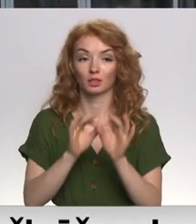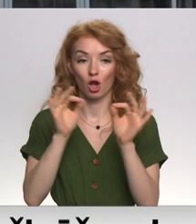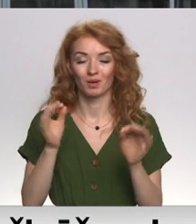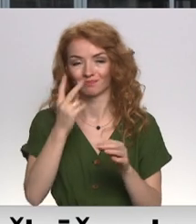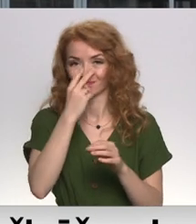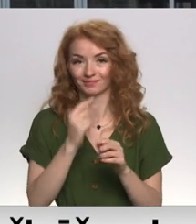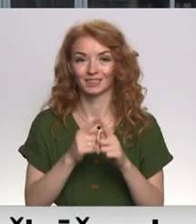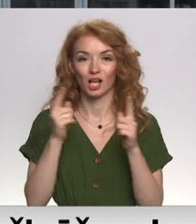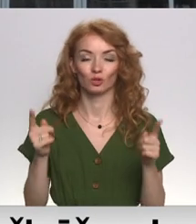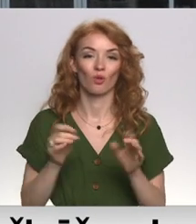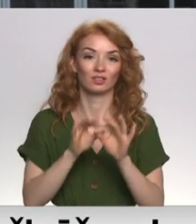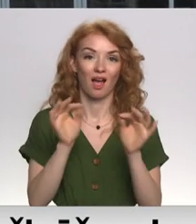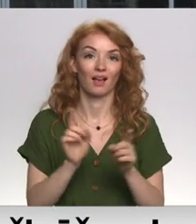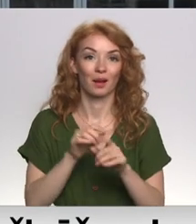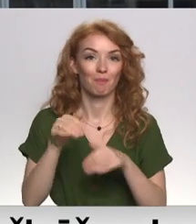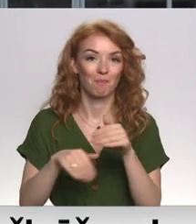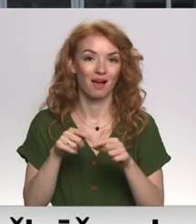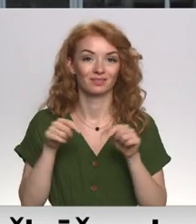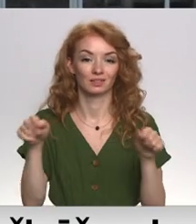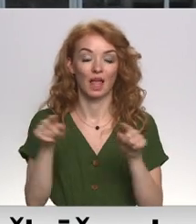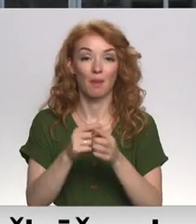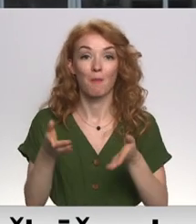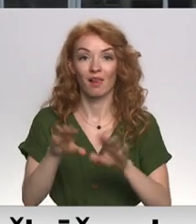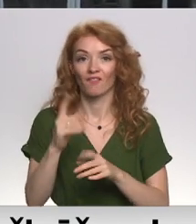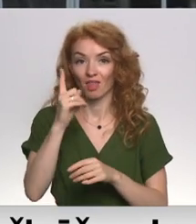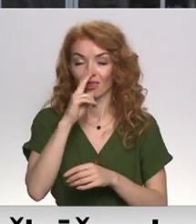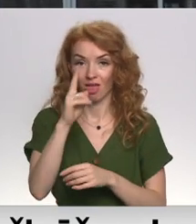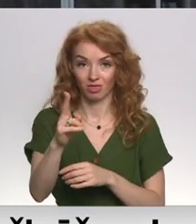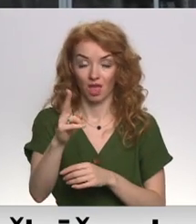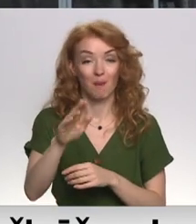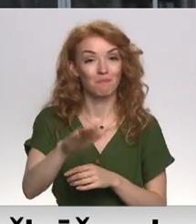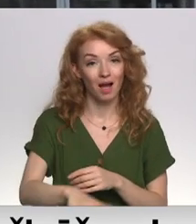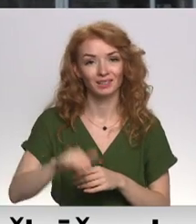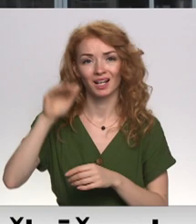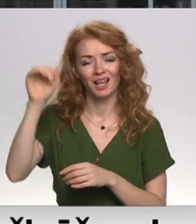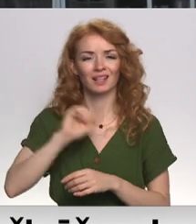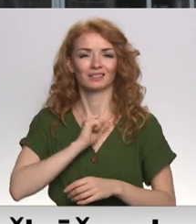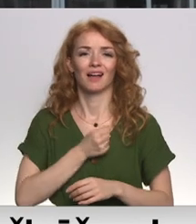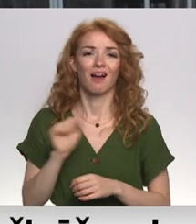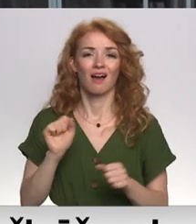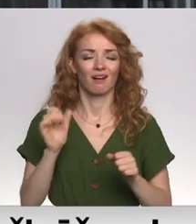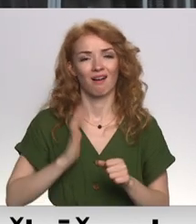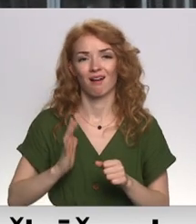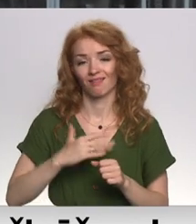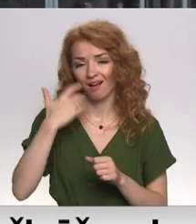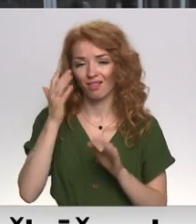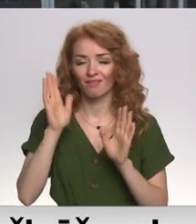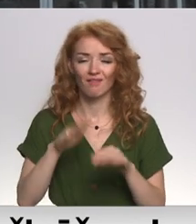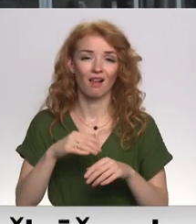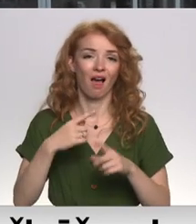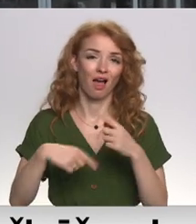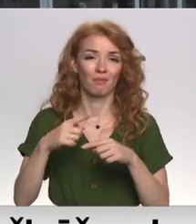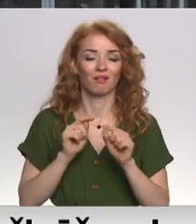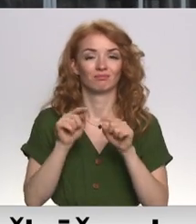ierasta sezona uzsāk arī peldbaseini, palikusi nedēļa. Gan mazie, gan lielie jau ar nepacietību gaida, kad atkal varēs doties